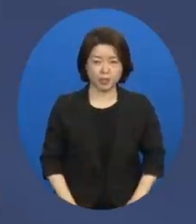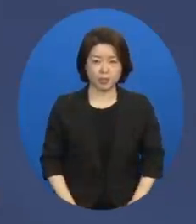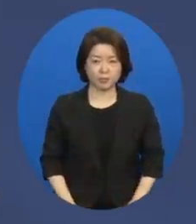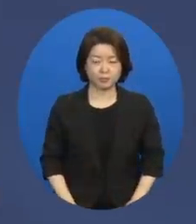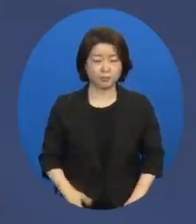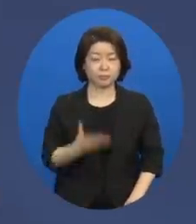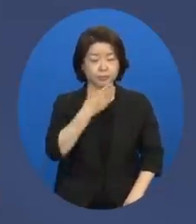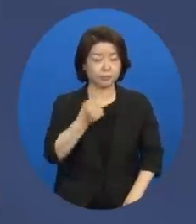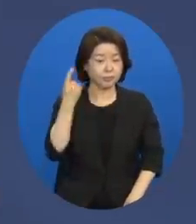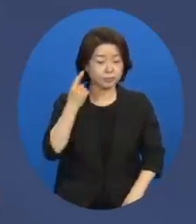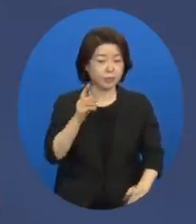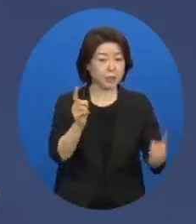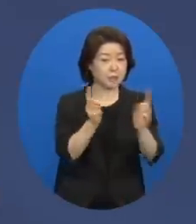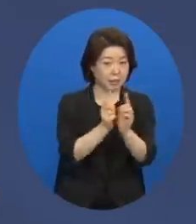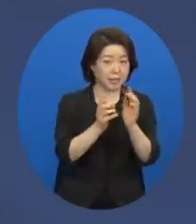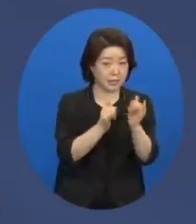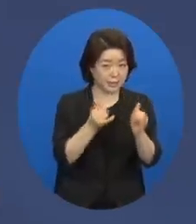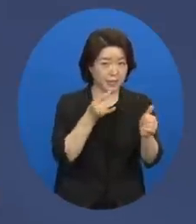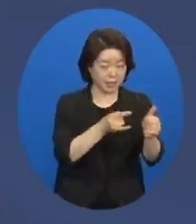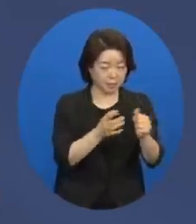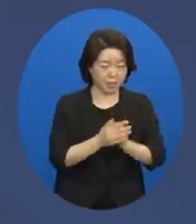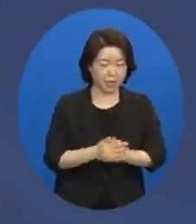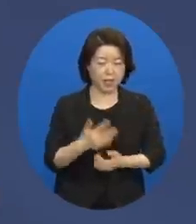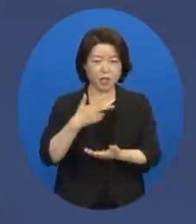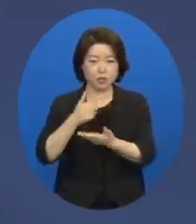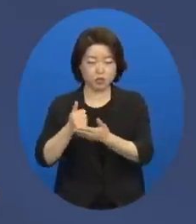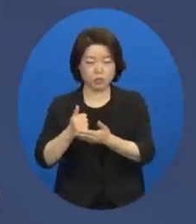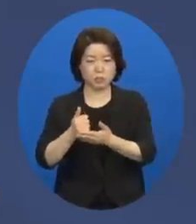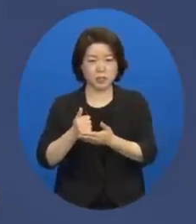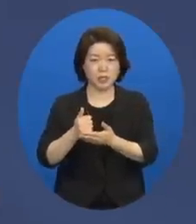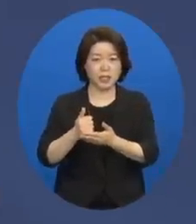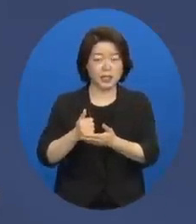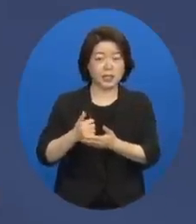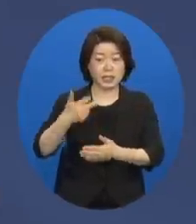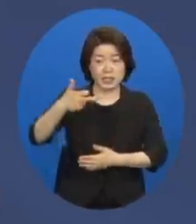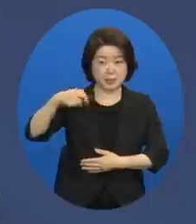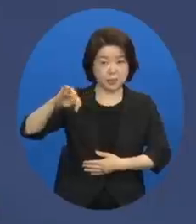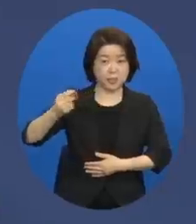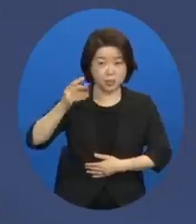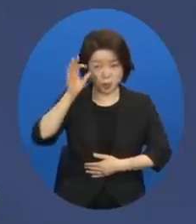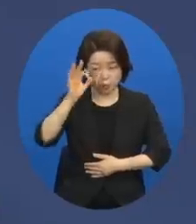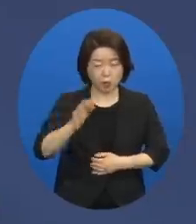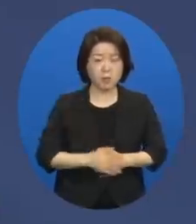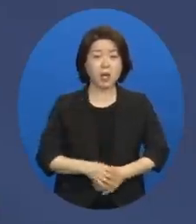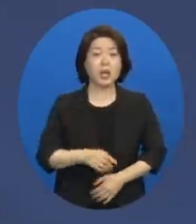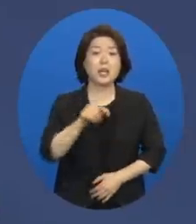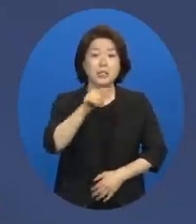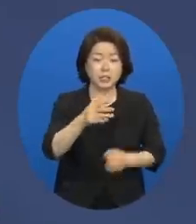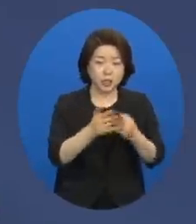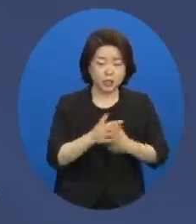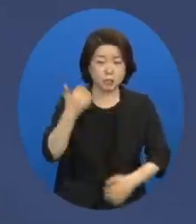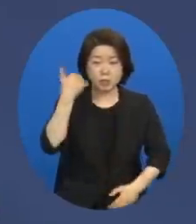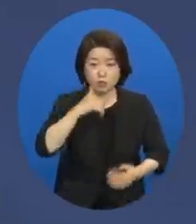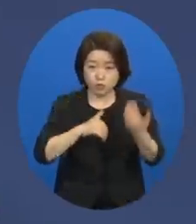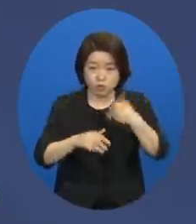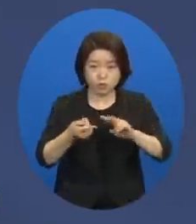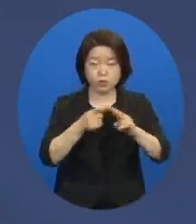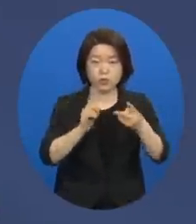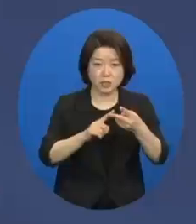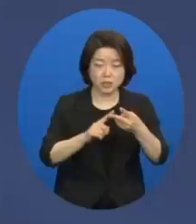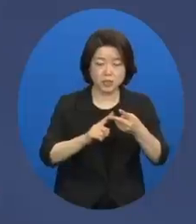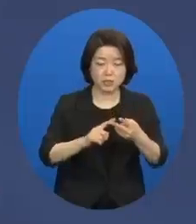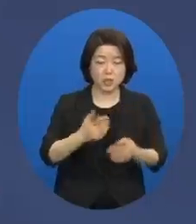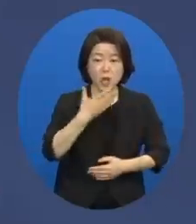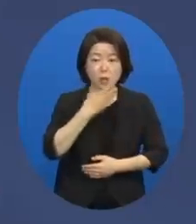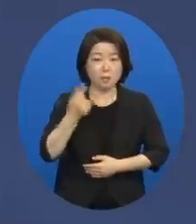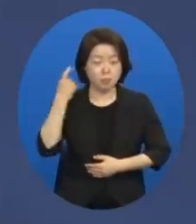만난 사람들에게 주님 뭐라고 17절에 말씀하냐면 그런 즉 누구든지 이 복음 대신 그리스도 안에